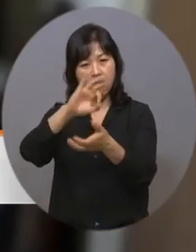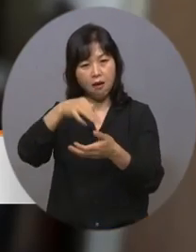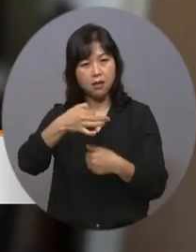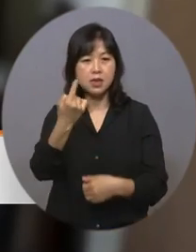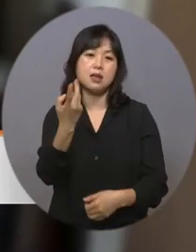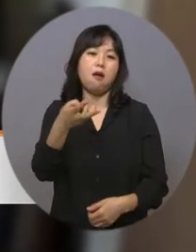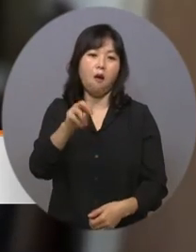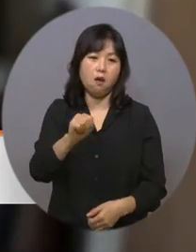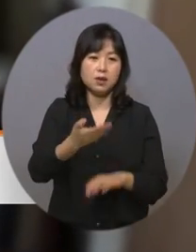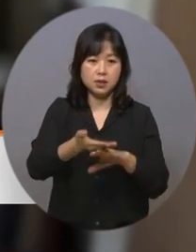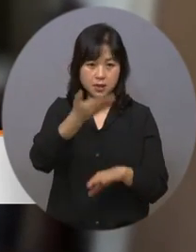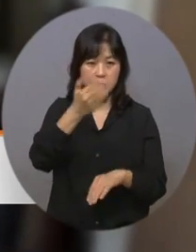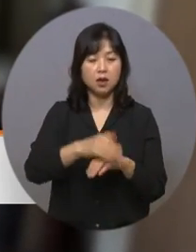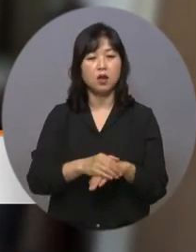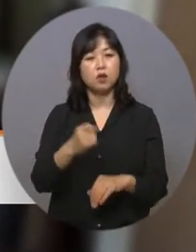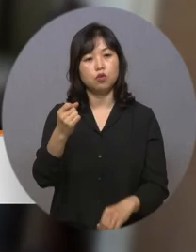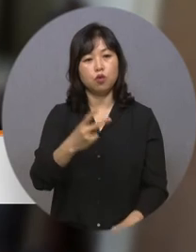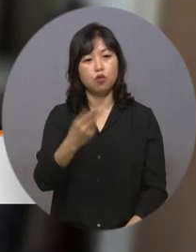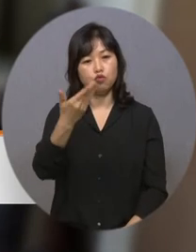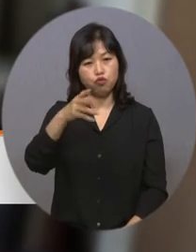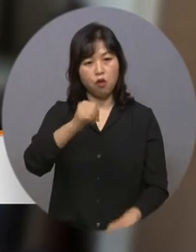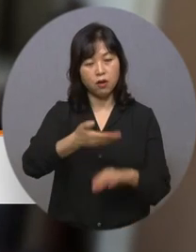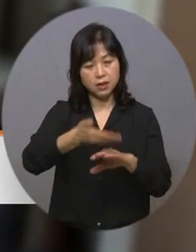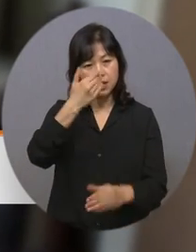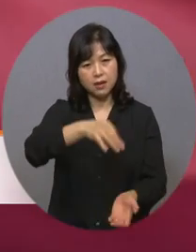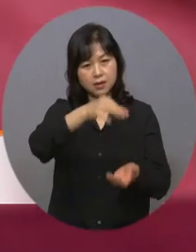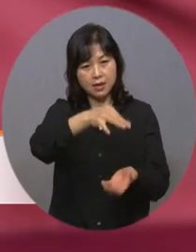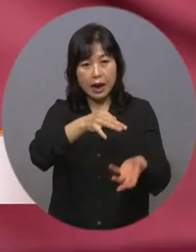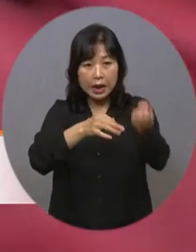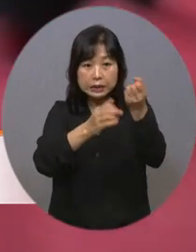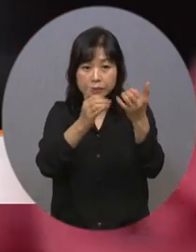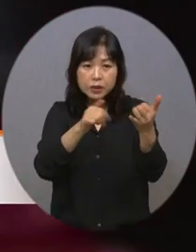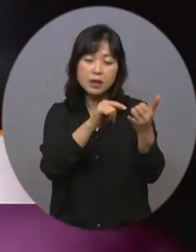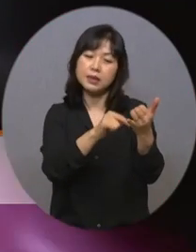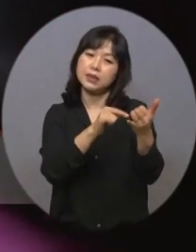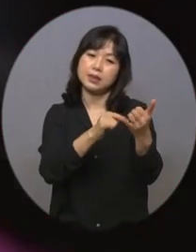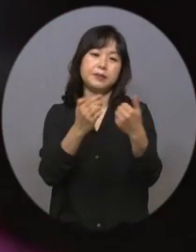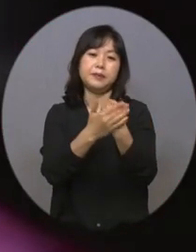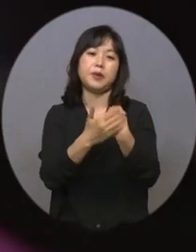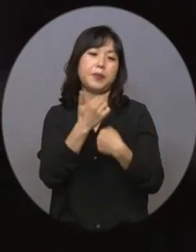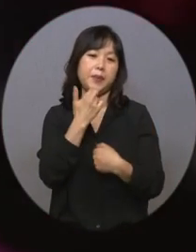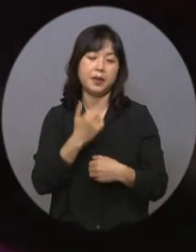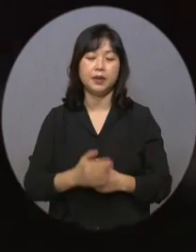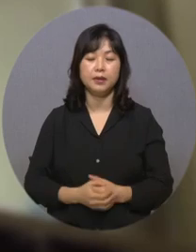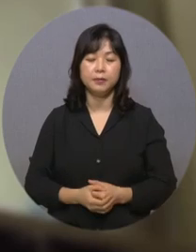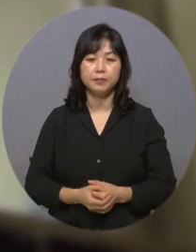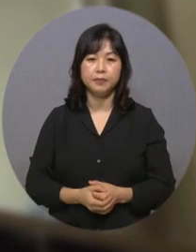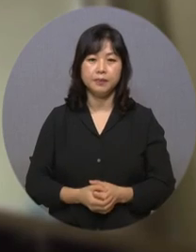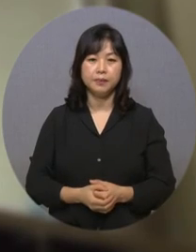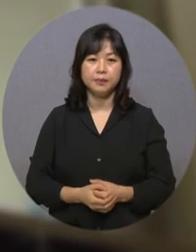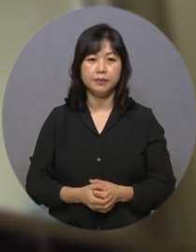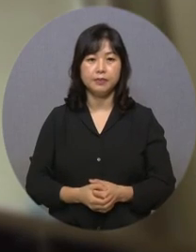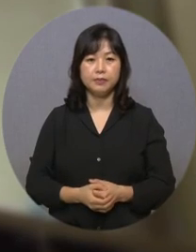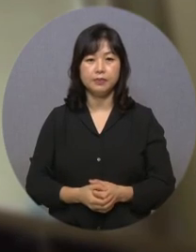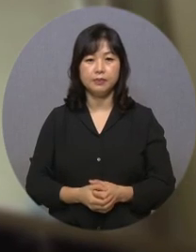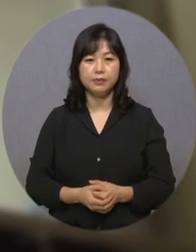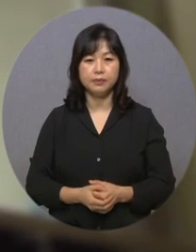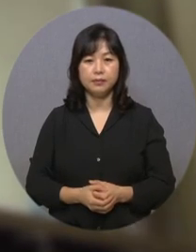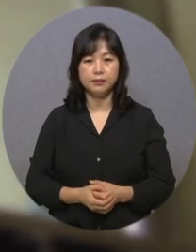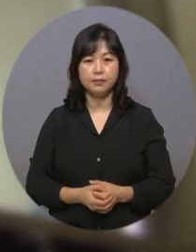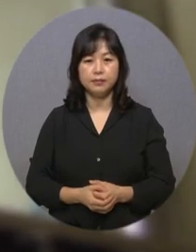이거나 9억원을 초과하는 재산을 소유하고 있는 경우는 제외됩니다 복지 tv 뉴스 d 가 아닙니다